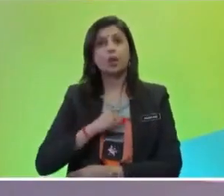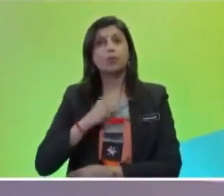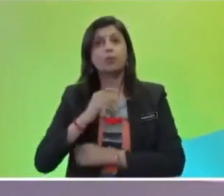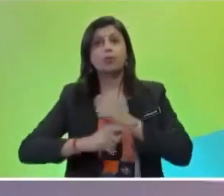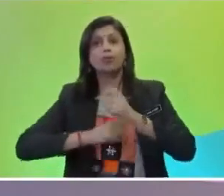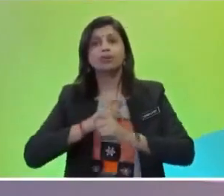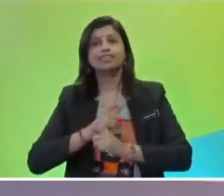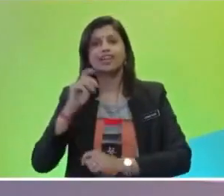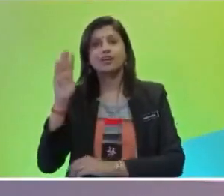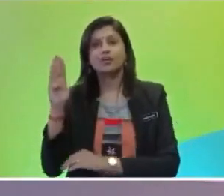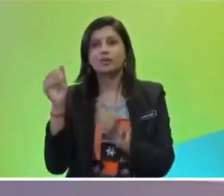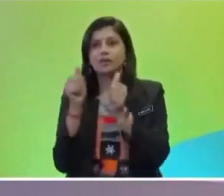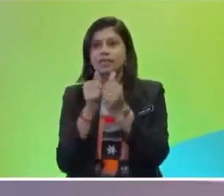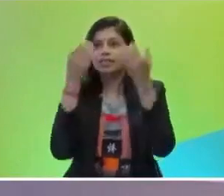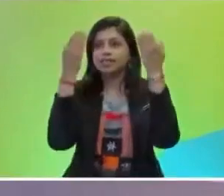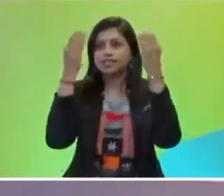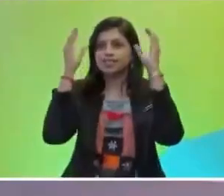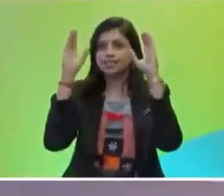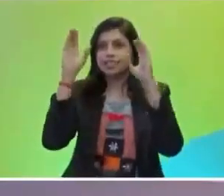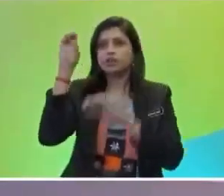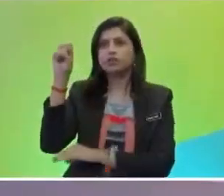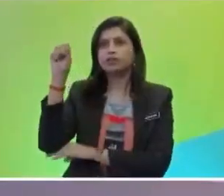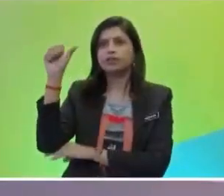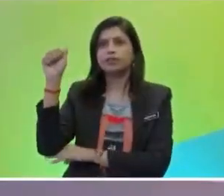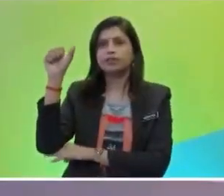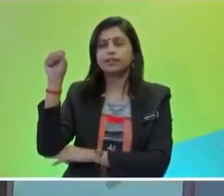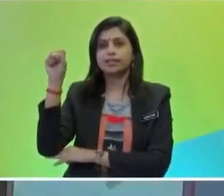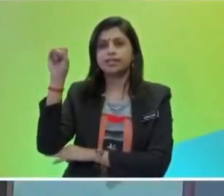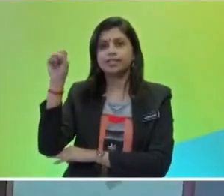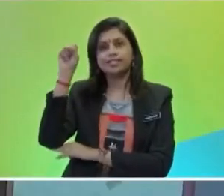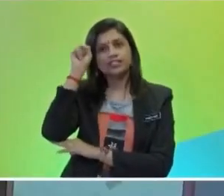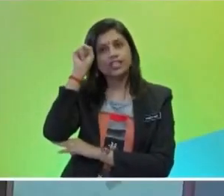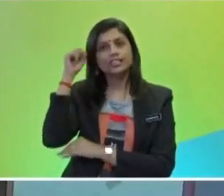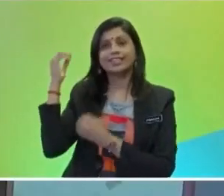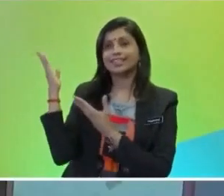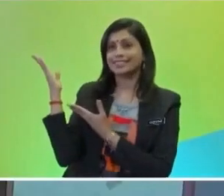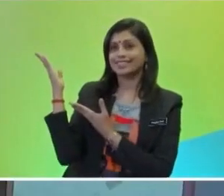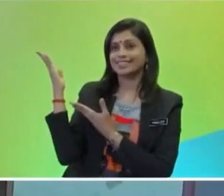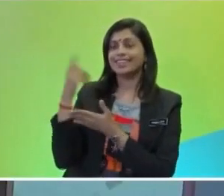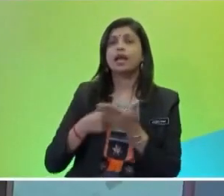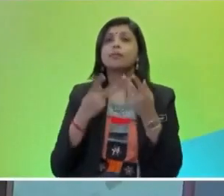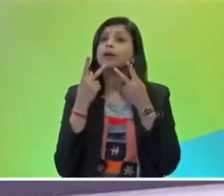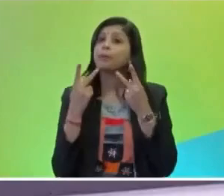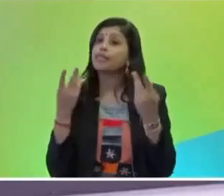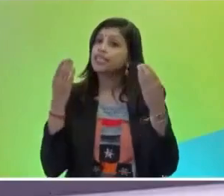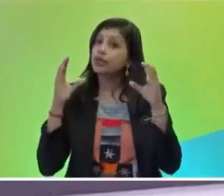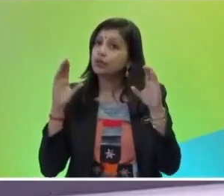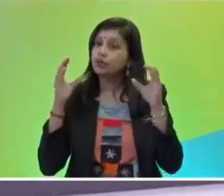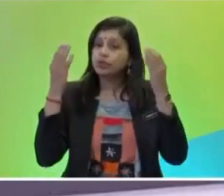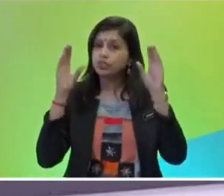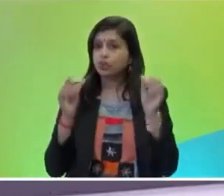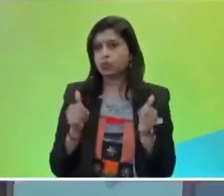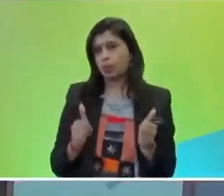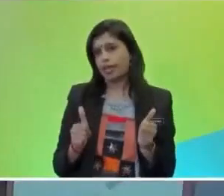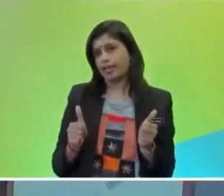4 bersama dengan Cikgu Sasi. Hai Cikgu. Hai. Apa khabar Cikgu? Khabar baik, apa khabar Sean?